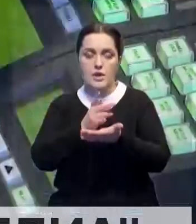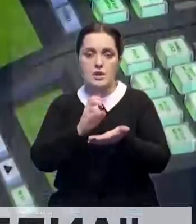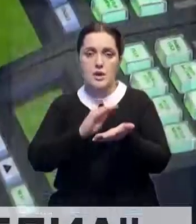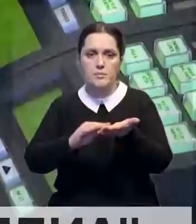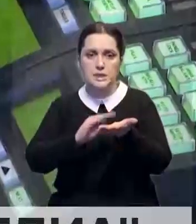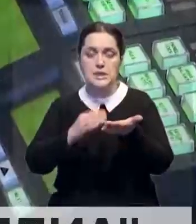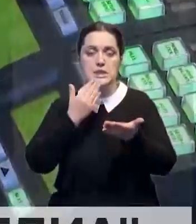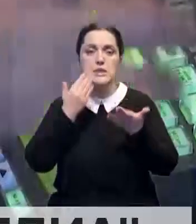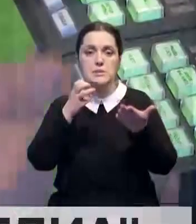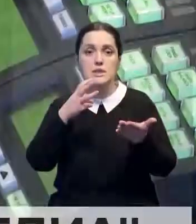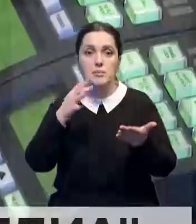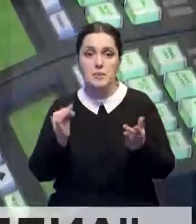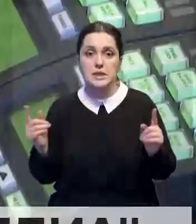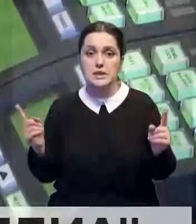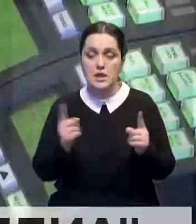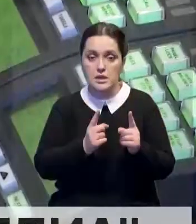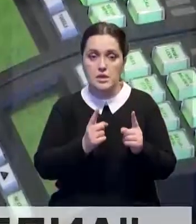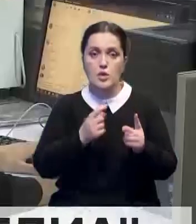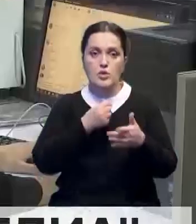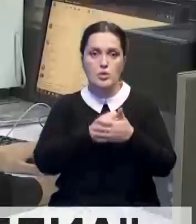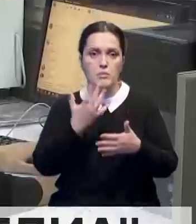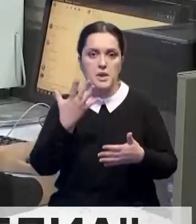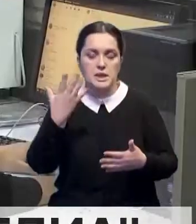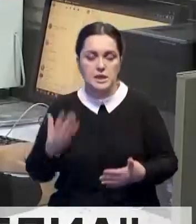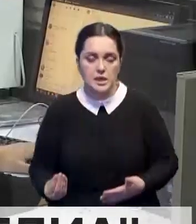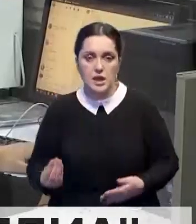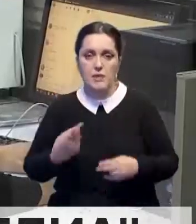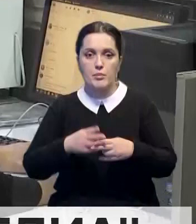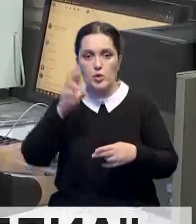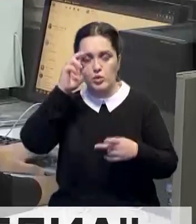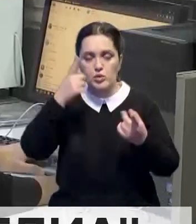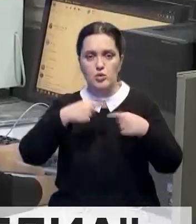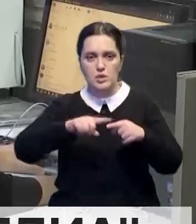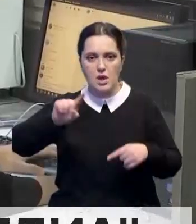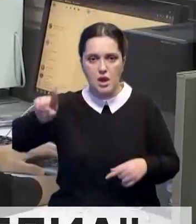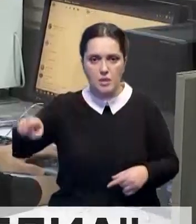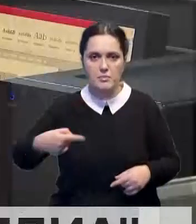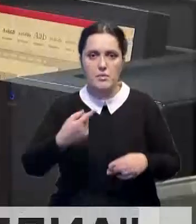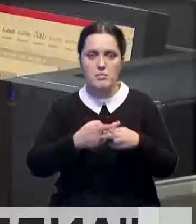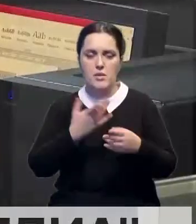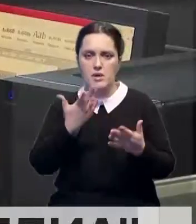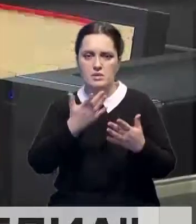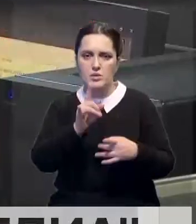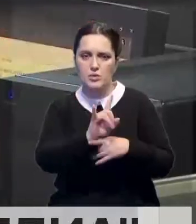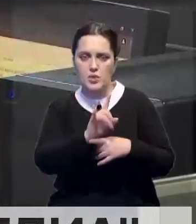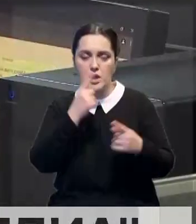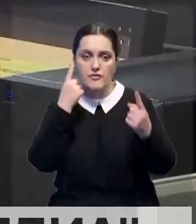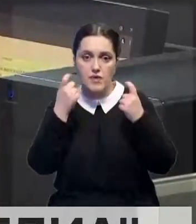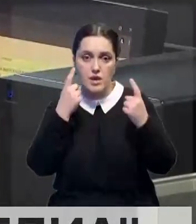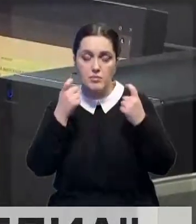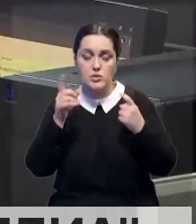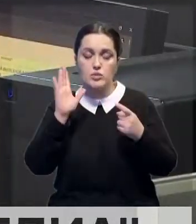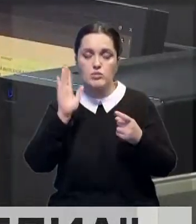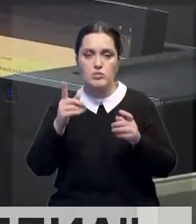запросы СМИ сократились с 7 до 5 рабочих дней. Вместе с тем госорганы обяжут опровергать недостоверную информацию, если